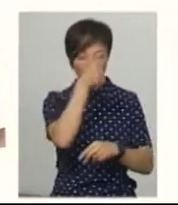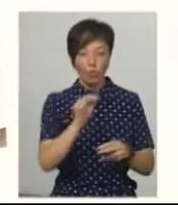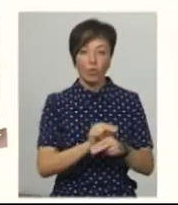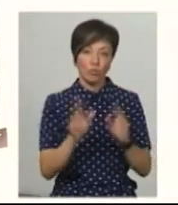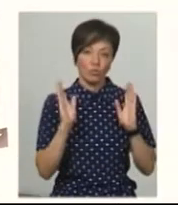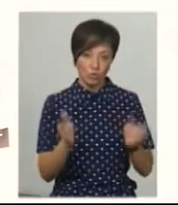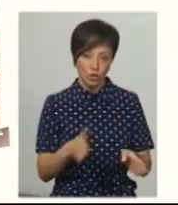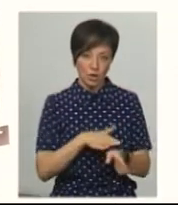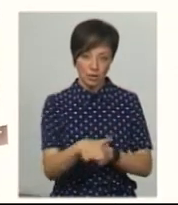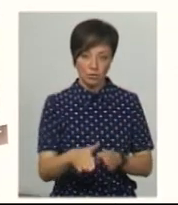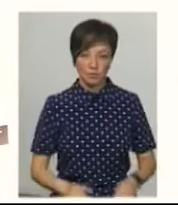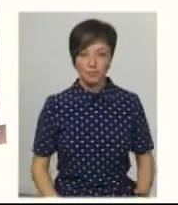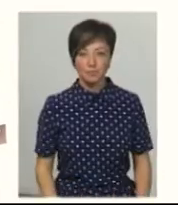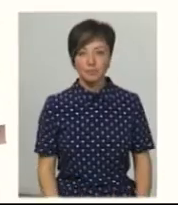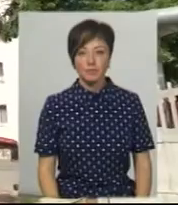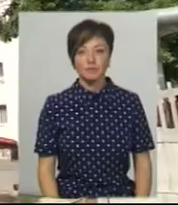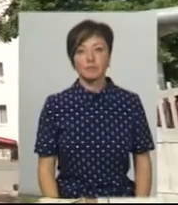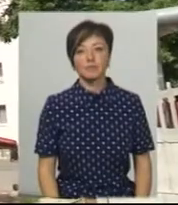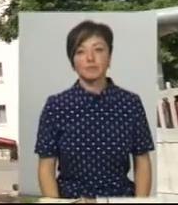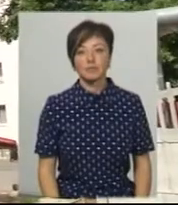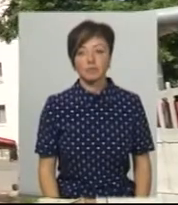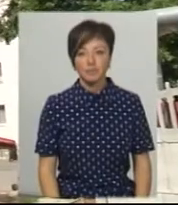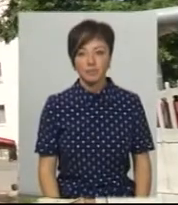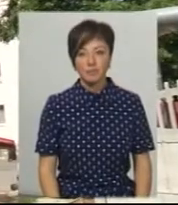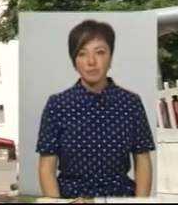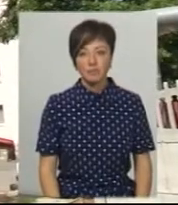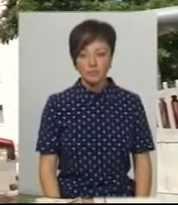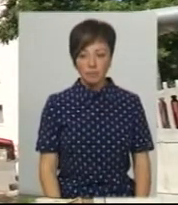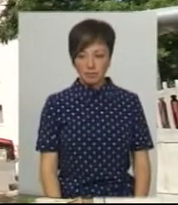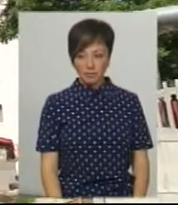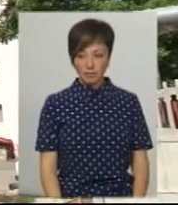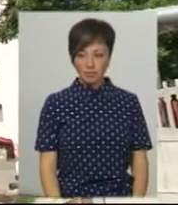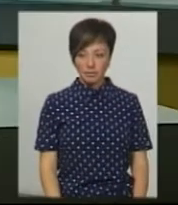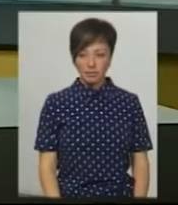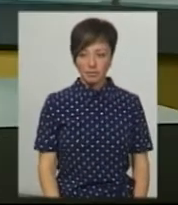здійснений. Валерія Ковальчук, Олександр Горішевський. Новини на Суспільному. Хмельницький.